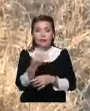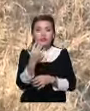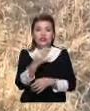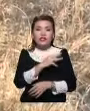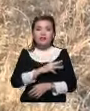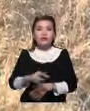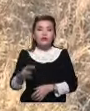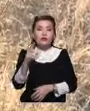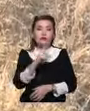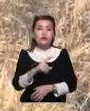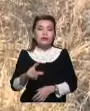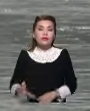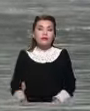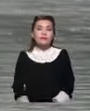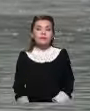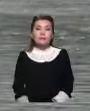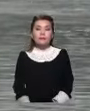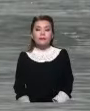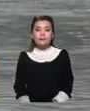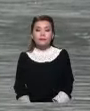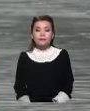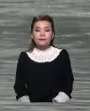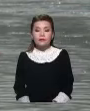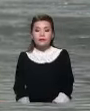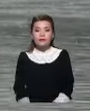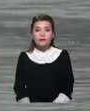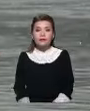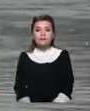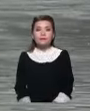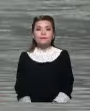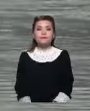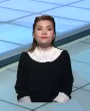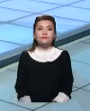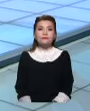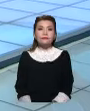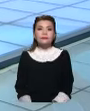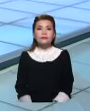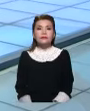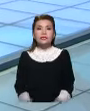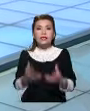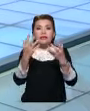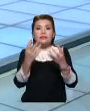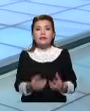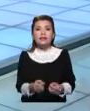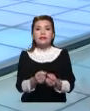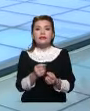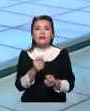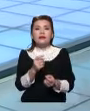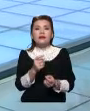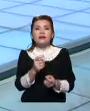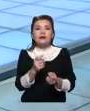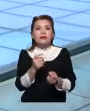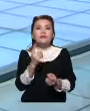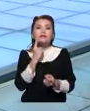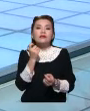миллионов казахстанцев. Ирина Якунина, Ринат Джумагулов, Астана Таймс, Усть-Каменогорск. День борьбы с сахарным диабетом